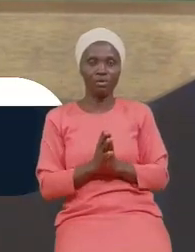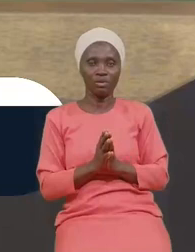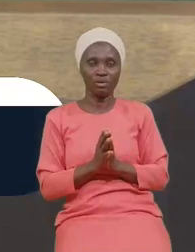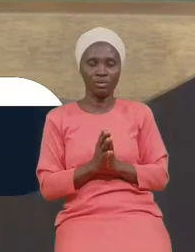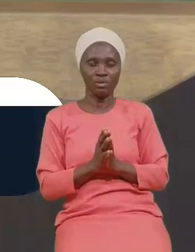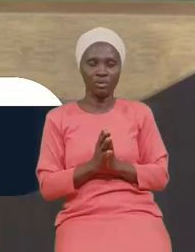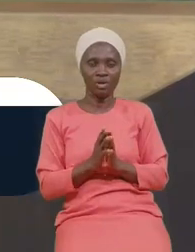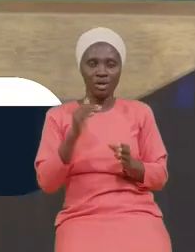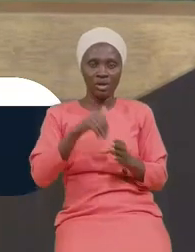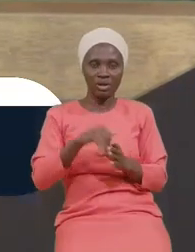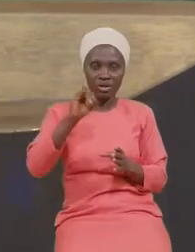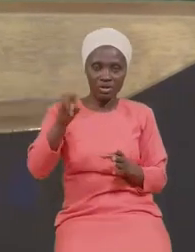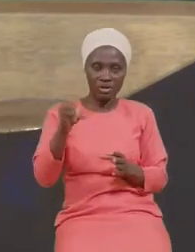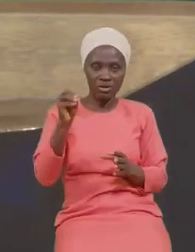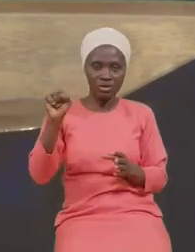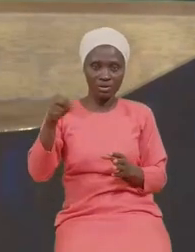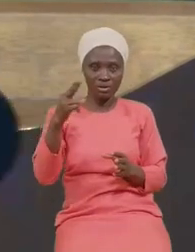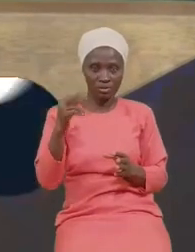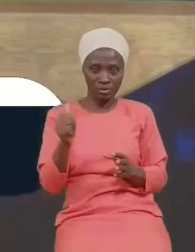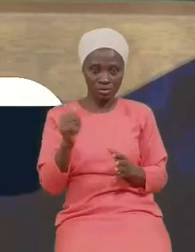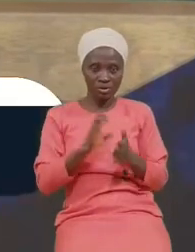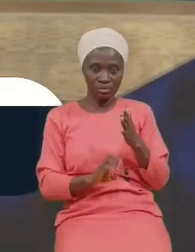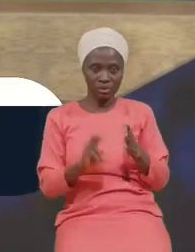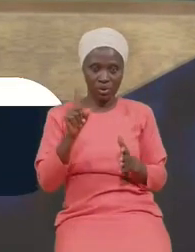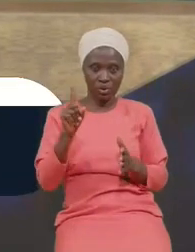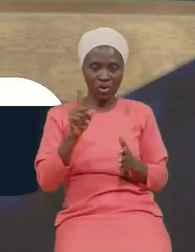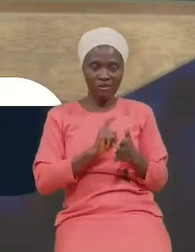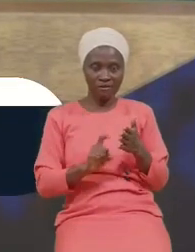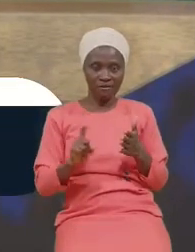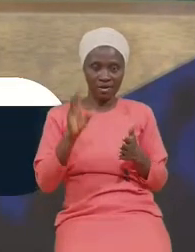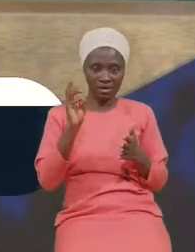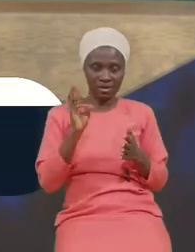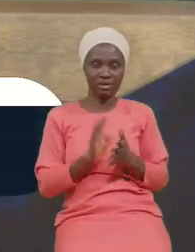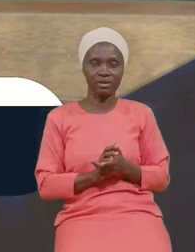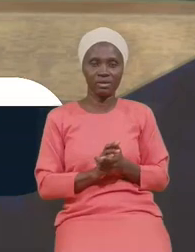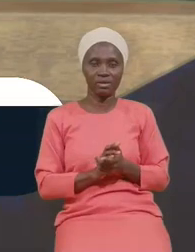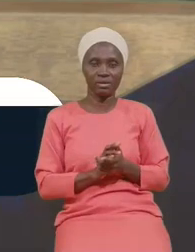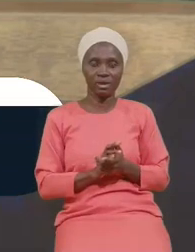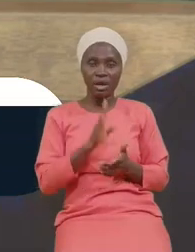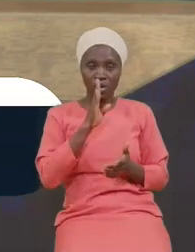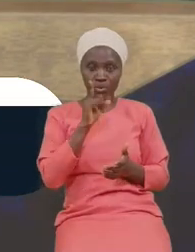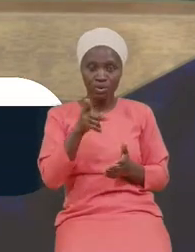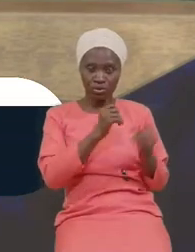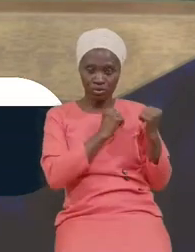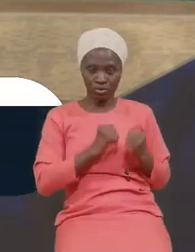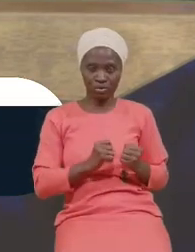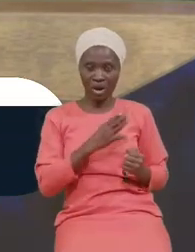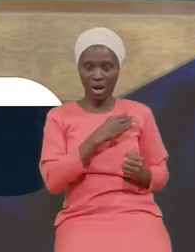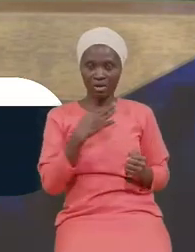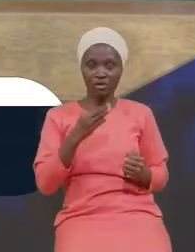nous revenons nous retenons à Josué chapitre 1 verset 6 puis toi et prends